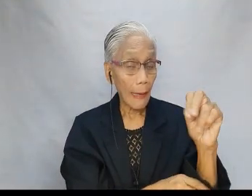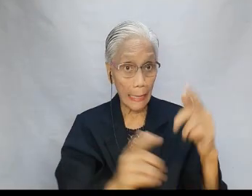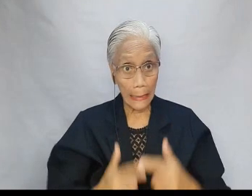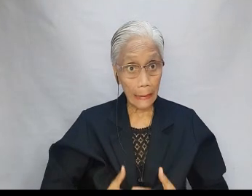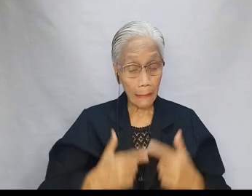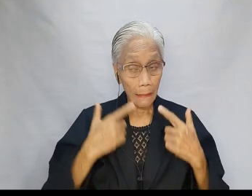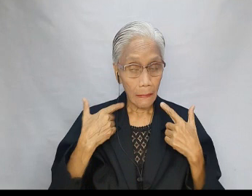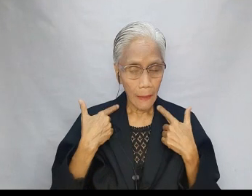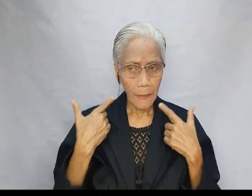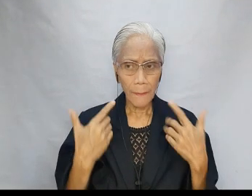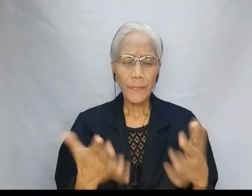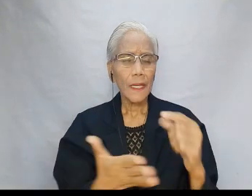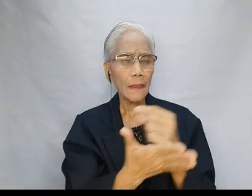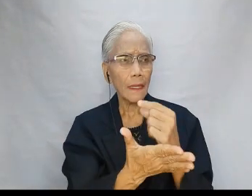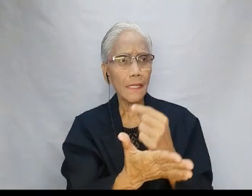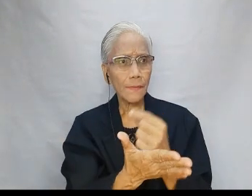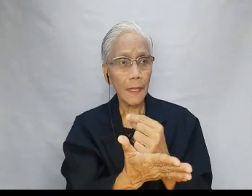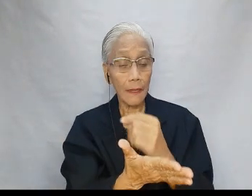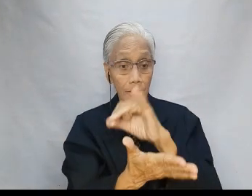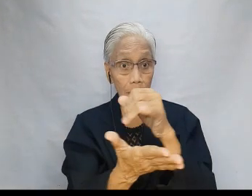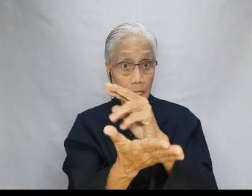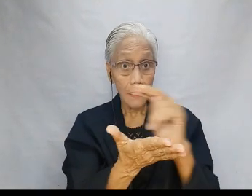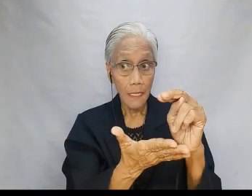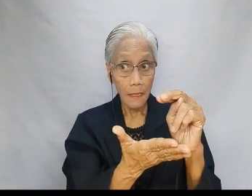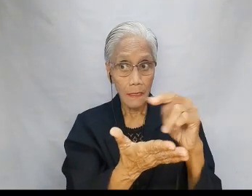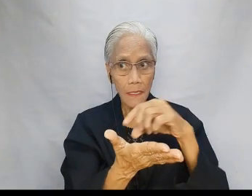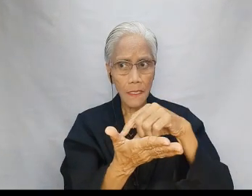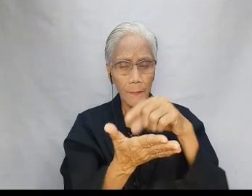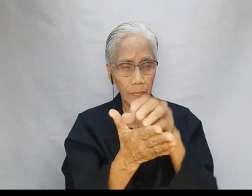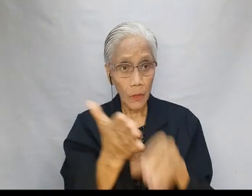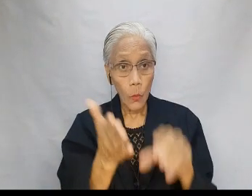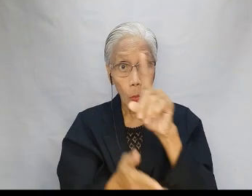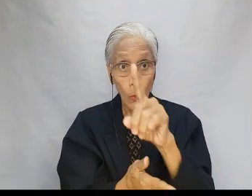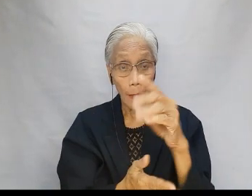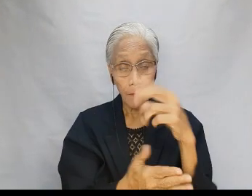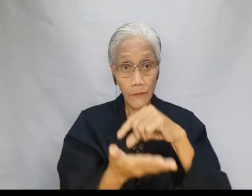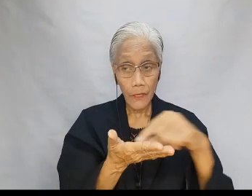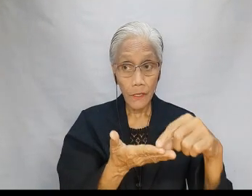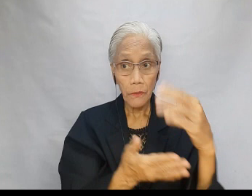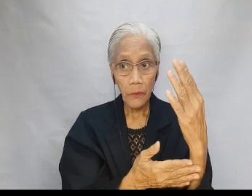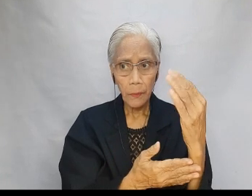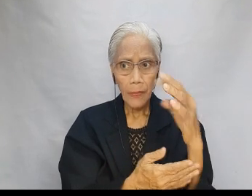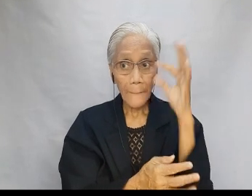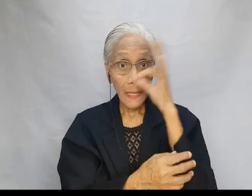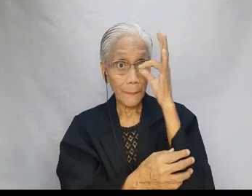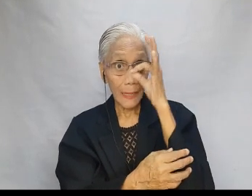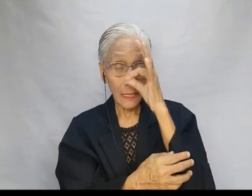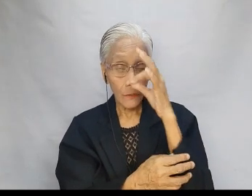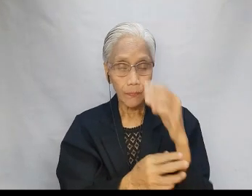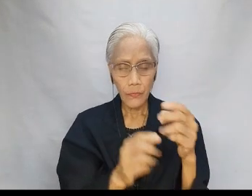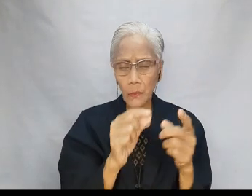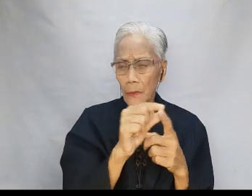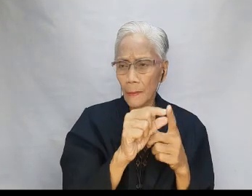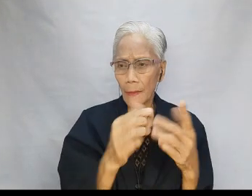presence. In the Gospel of John, chapter 1, verse 14, in the Filipino version, ang